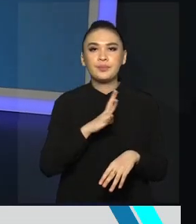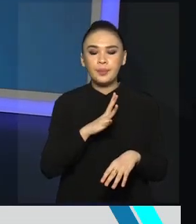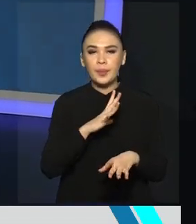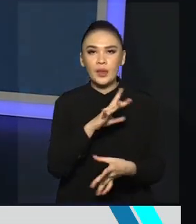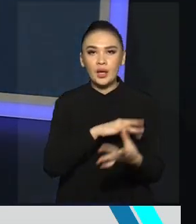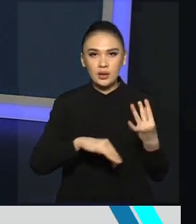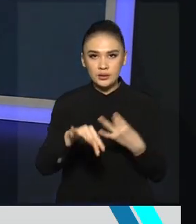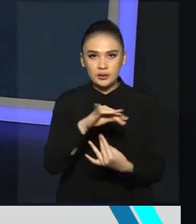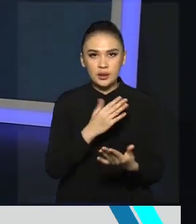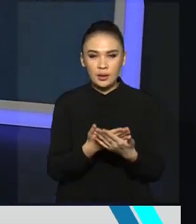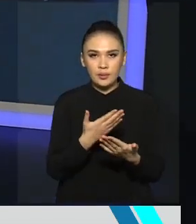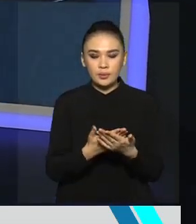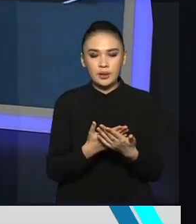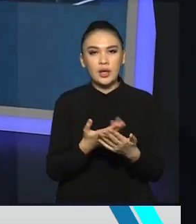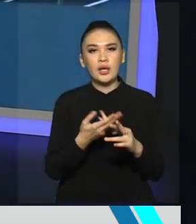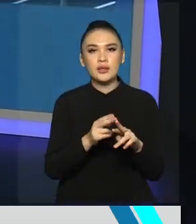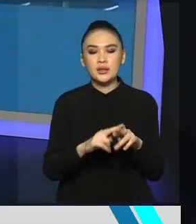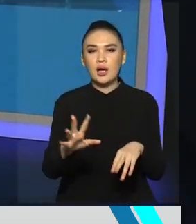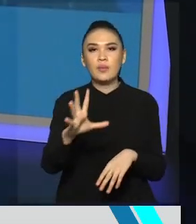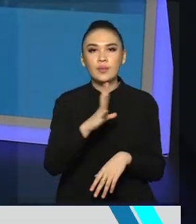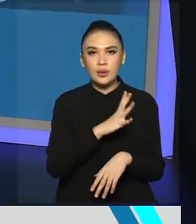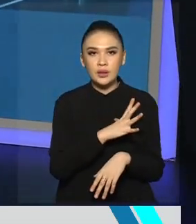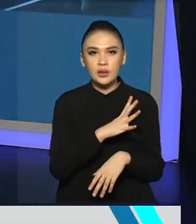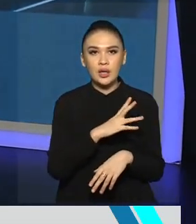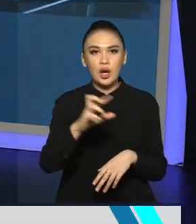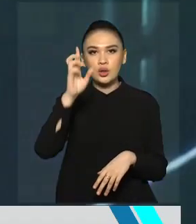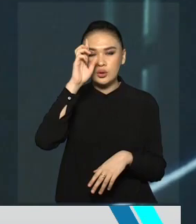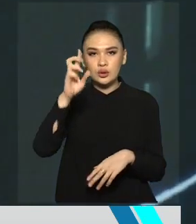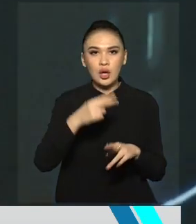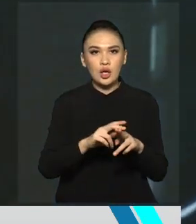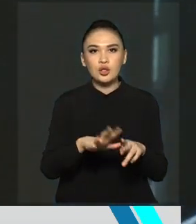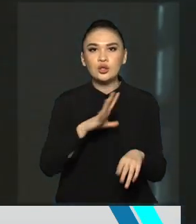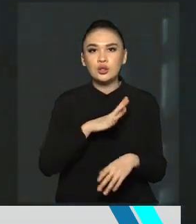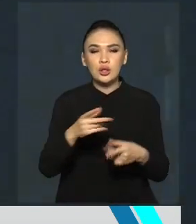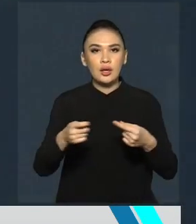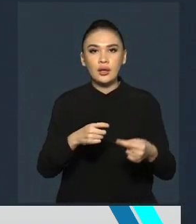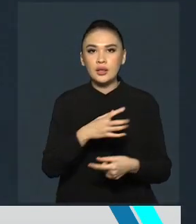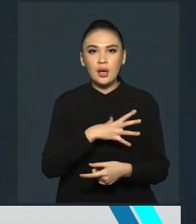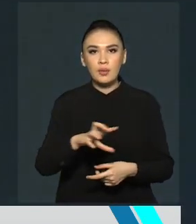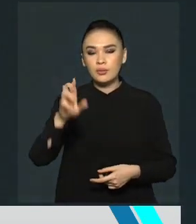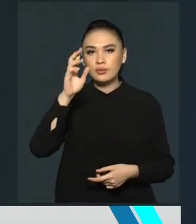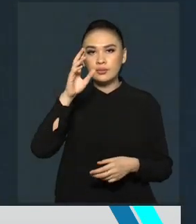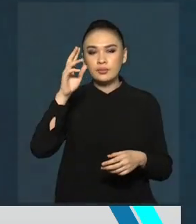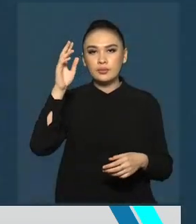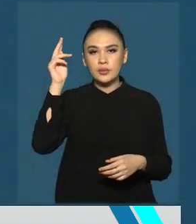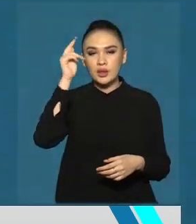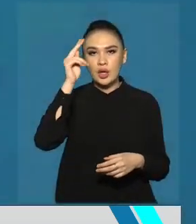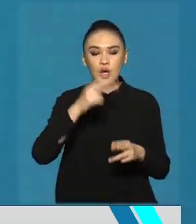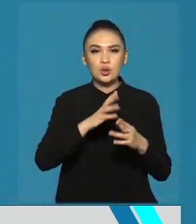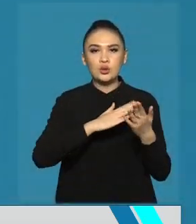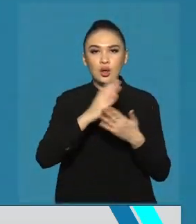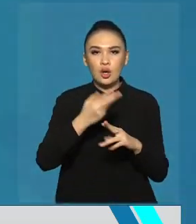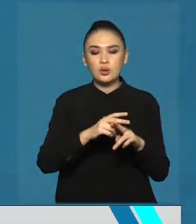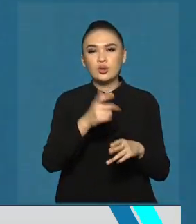айтысатын болсақ, мына тіл оқыту әдістемесінде бізде мемлекетте жүйе болмаған. Мектеп өзінше оқиды, жоғары оқу орны өзінше оқиды,